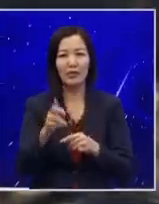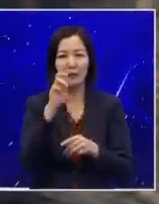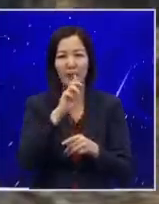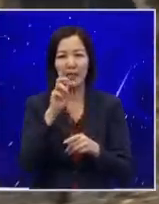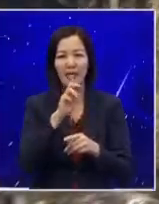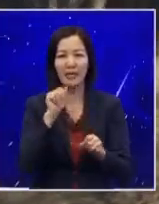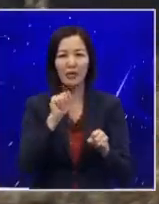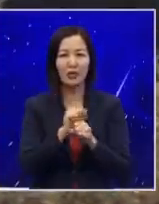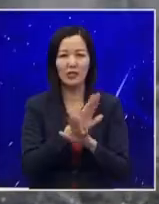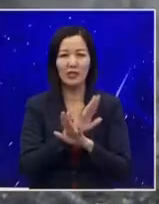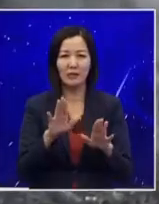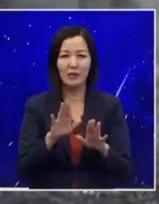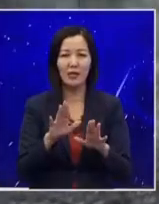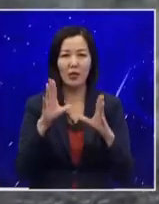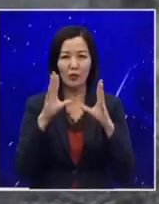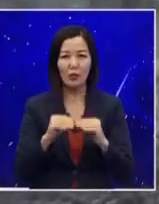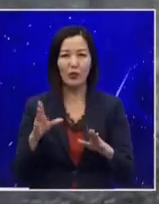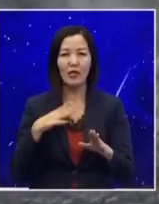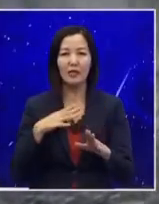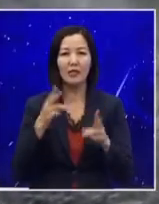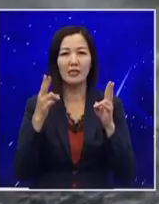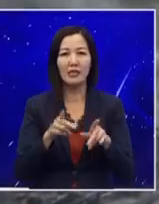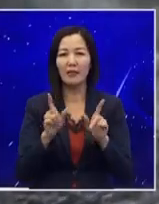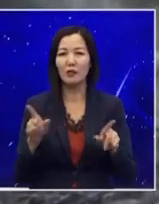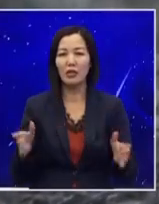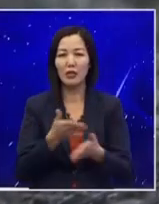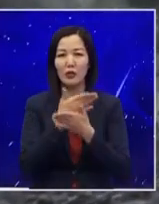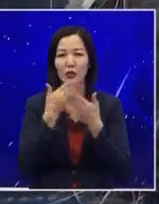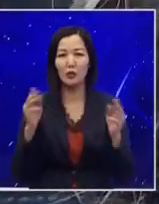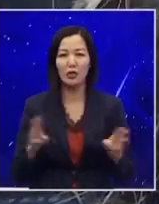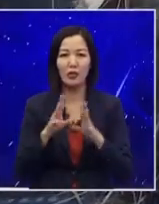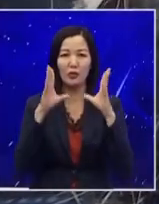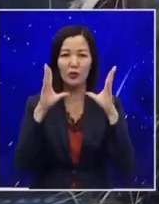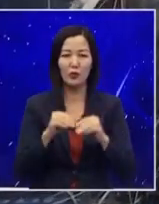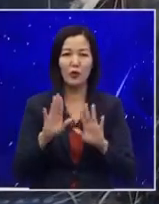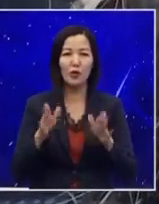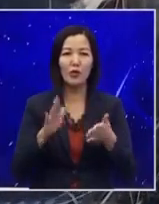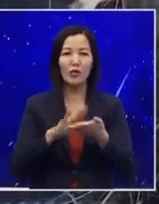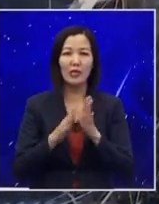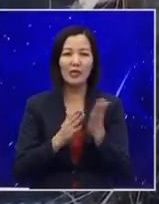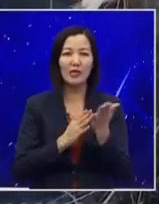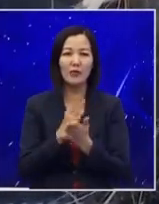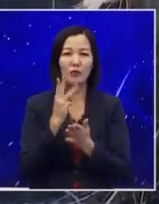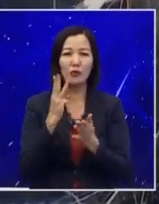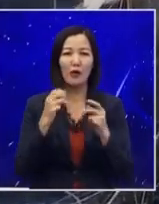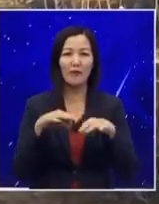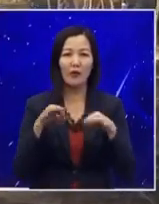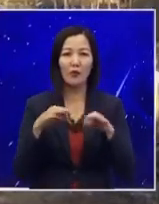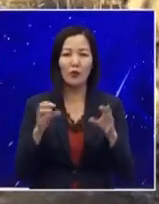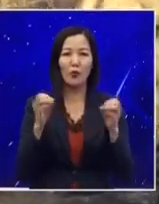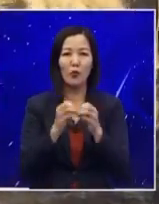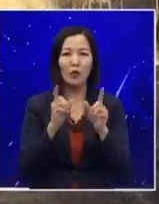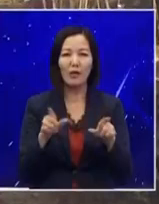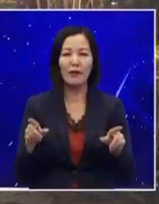бекетіне жеткізбей ауыздықтап үлгерді. Зардап шеккендер жоқ, жалынды сөндіруге төтенше жағдай қызметінің 3 автокөлігі мен